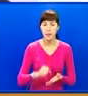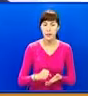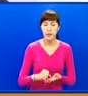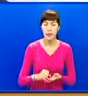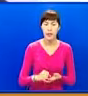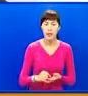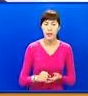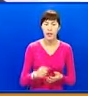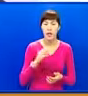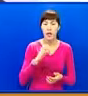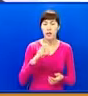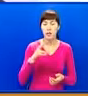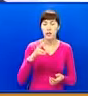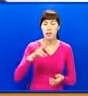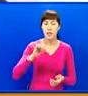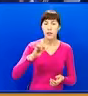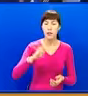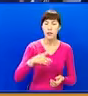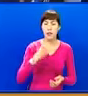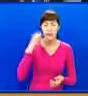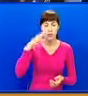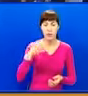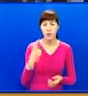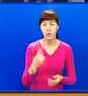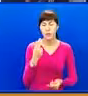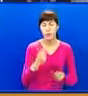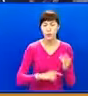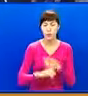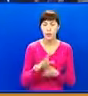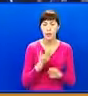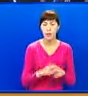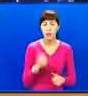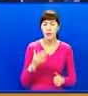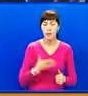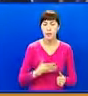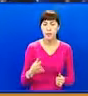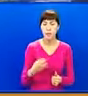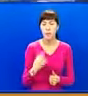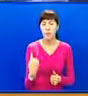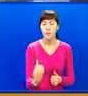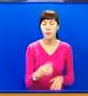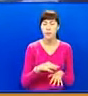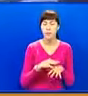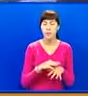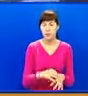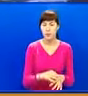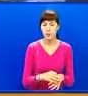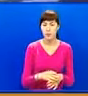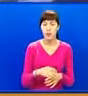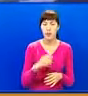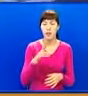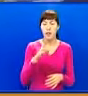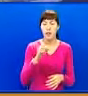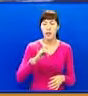спорт түрлері асық ату мен ләңгі тебуден оңтүстік Қазақстан облысының біріншілігі өтті. Мұндай жарыс біздің өңірде алғаш рет өтіп отыр. Асық ату мен ләңгі